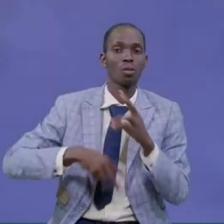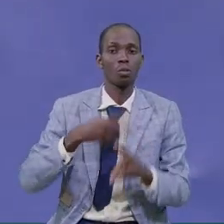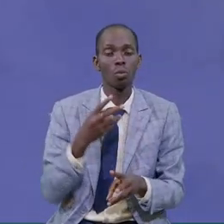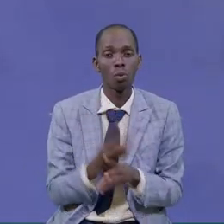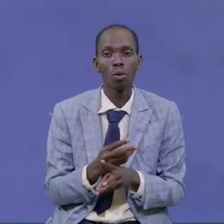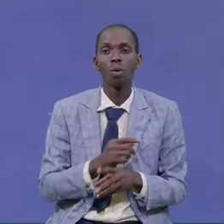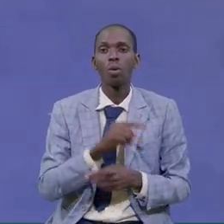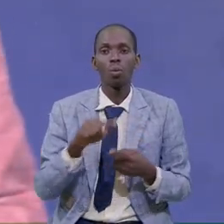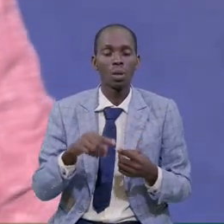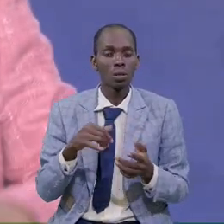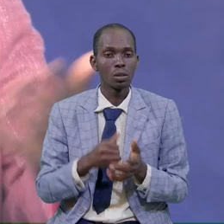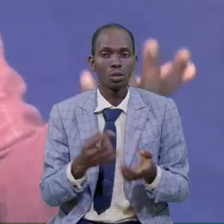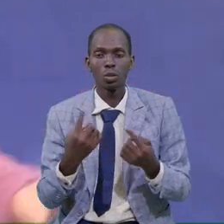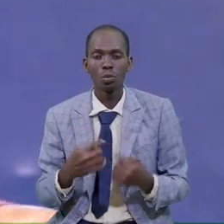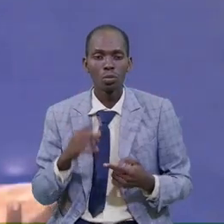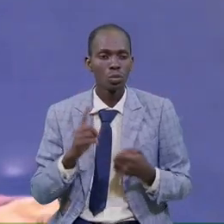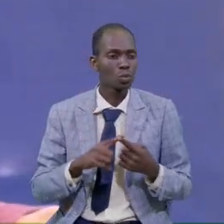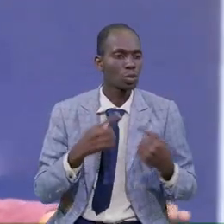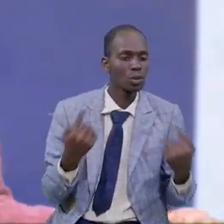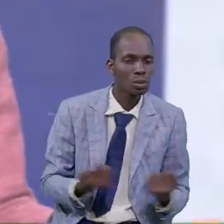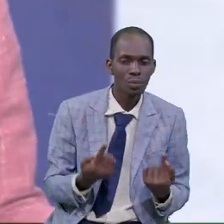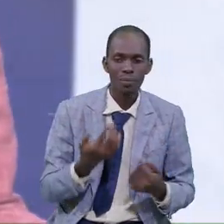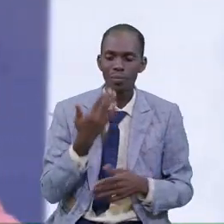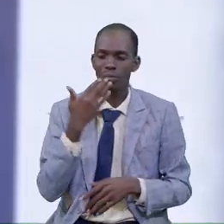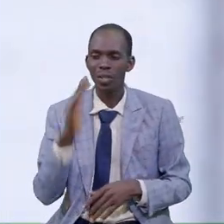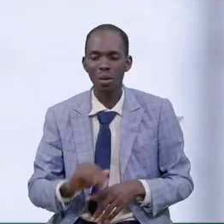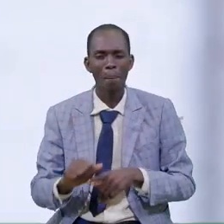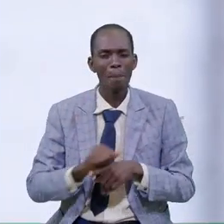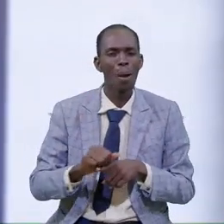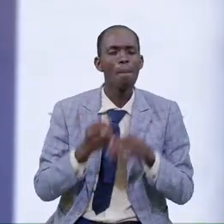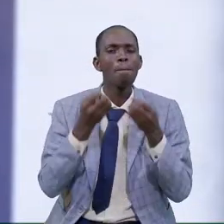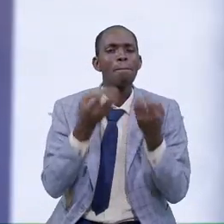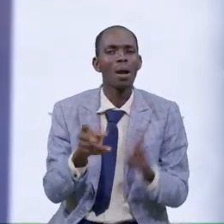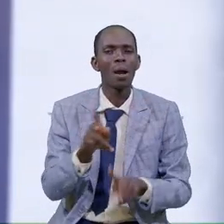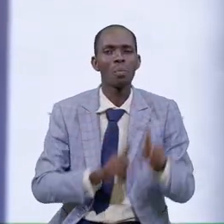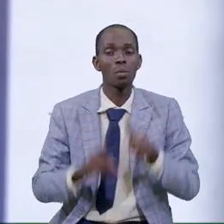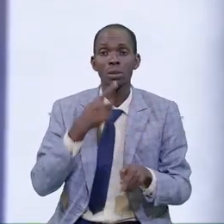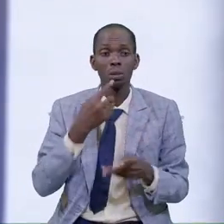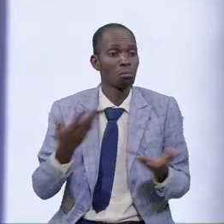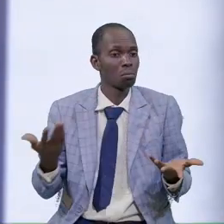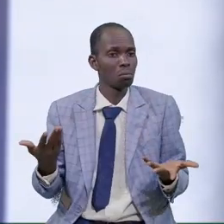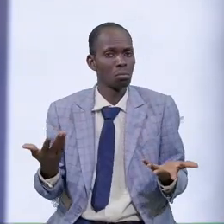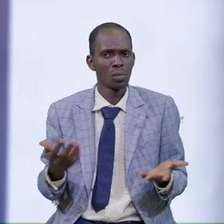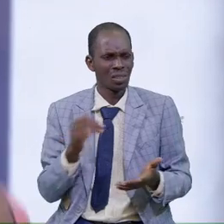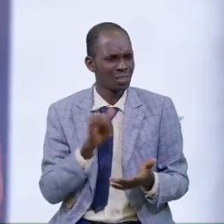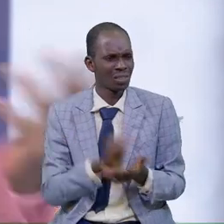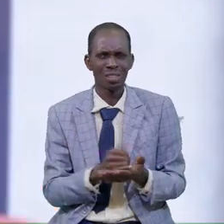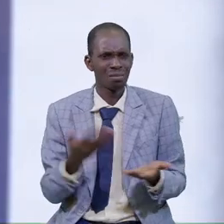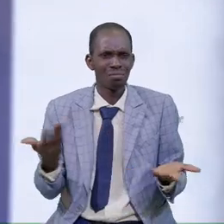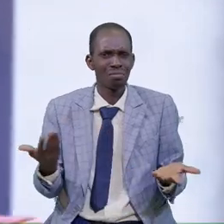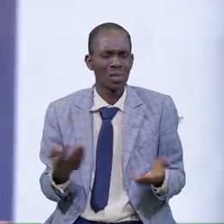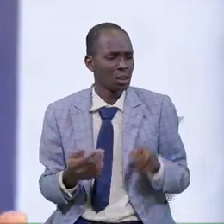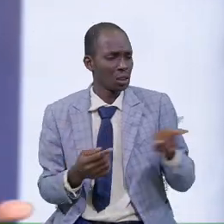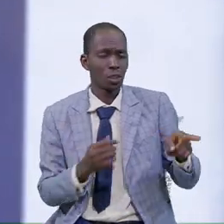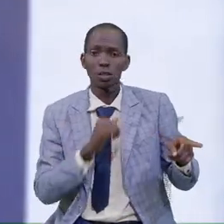le crime, pour la transgression, et ça vient au mal, plusieurs disent, ah, il n'a pas pu vaincre